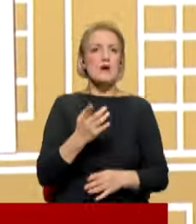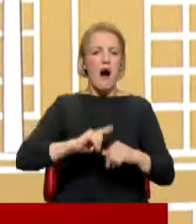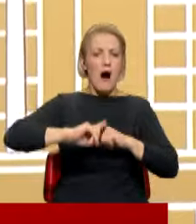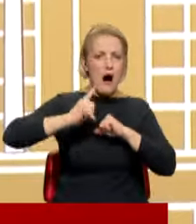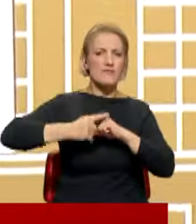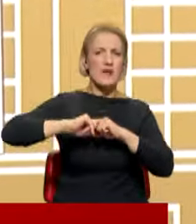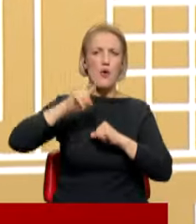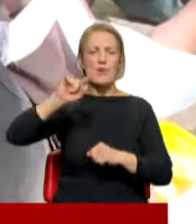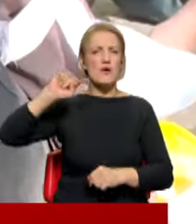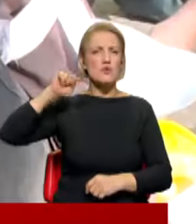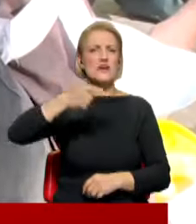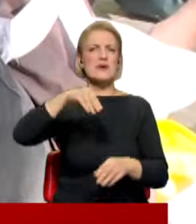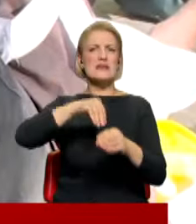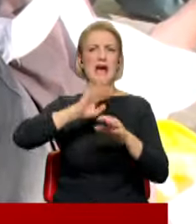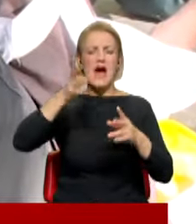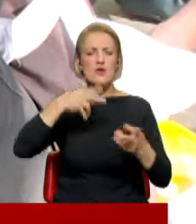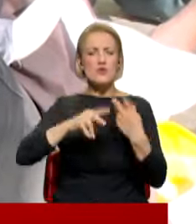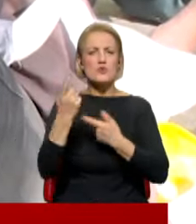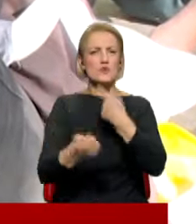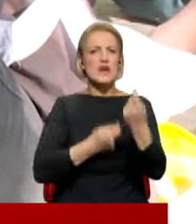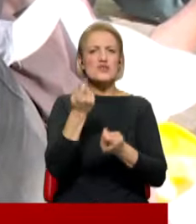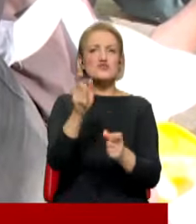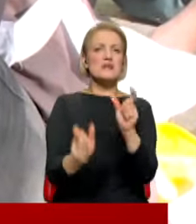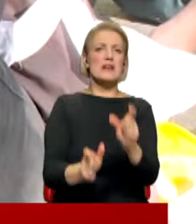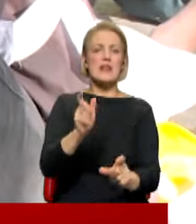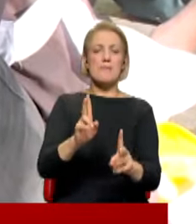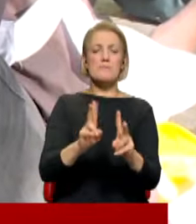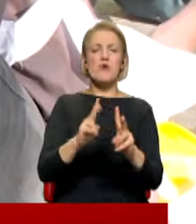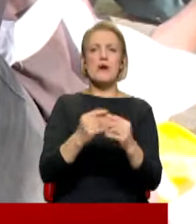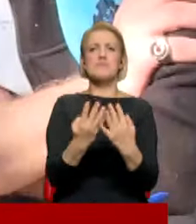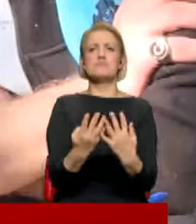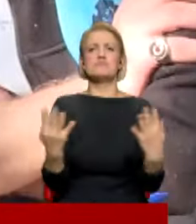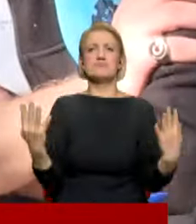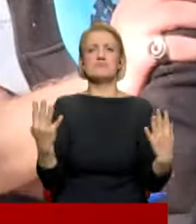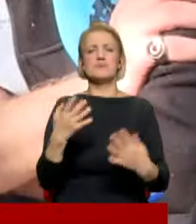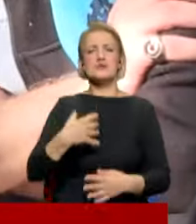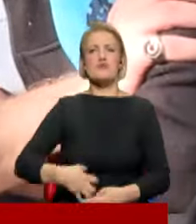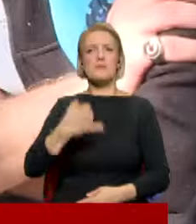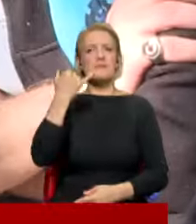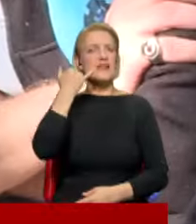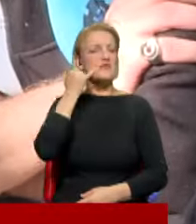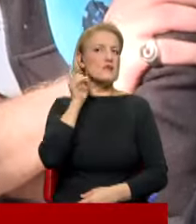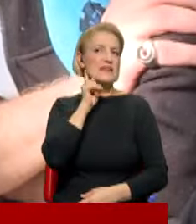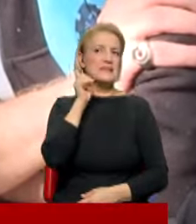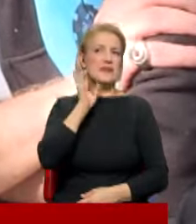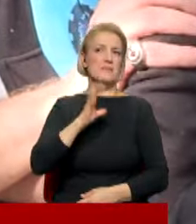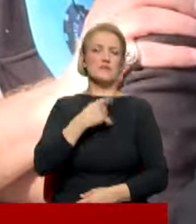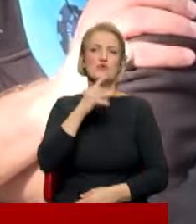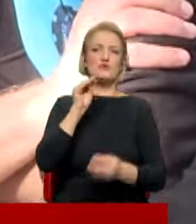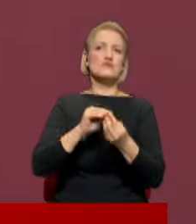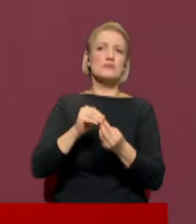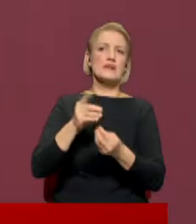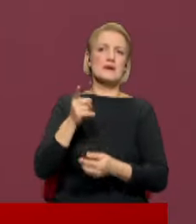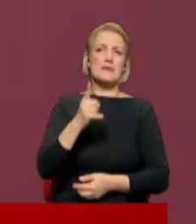haftalardır ona ulaşmak için her yolu deneyen işçileri ise polis bariyerleri önünde Cep telefonlarından dinlediler patronlarının